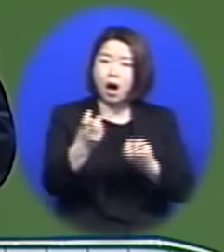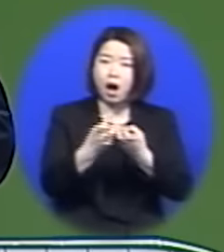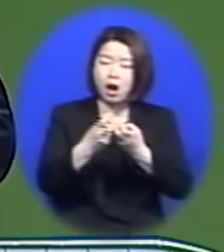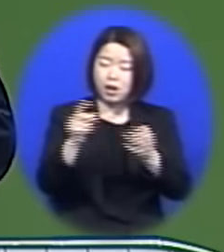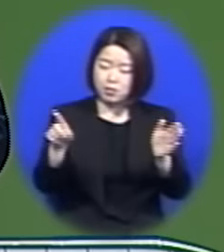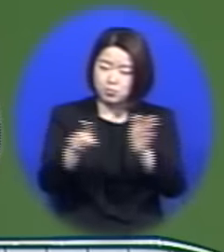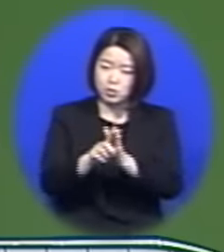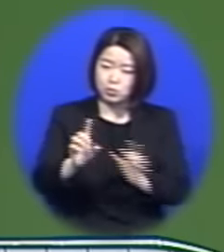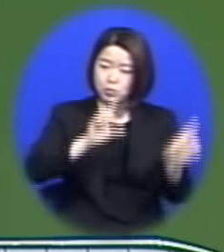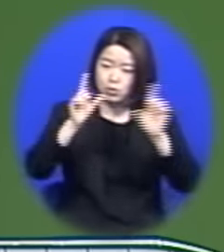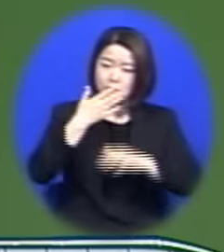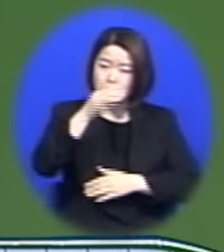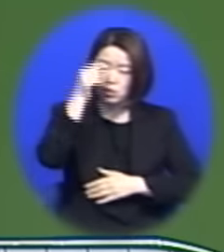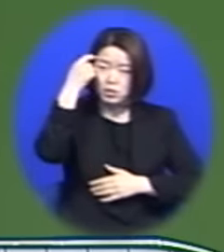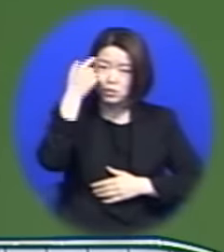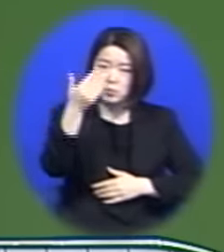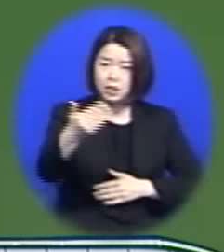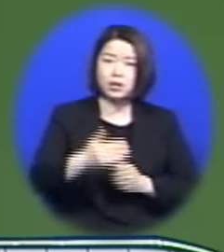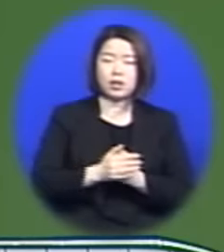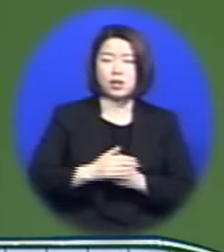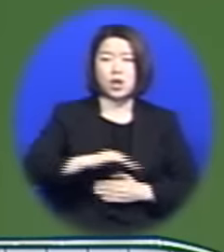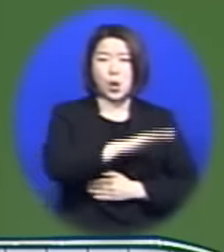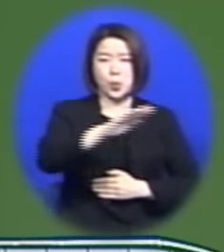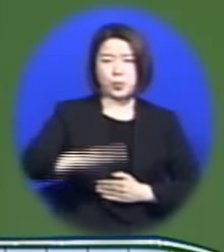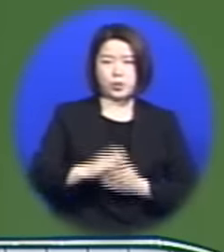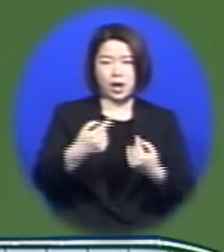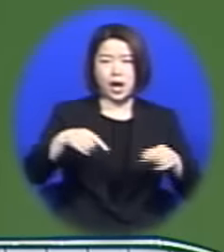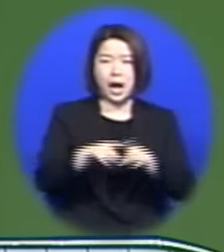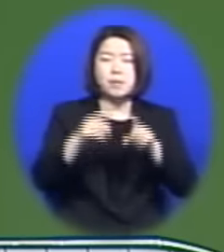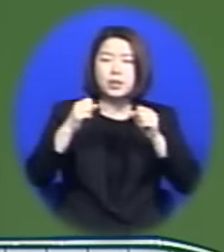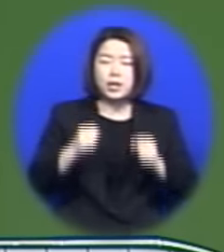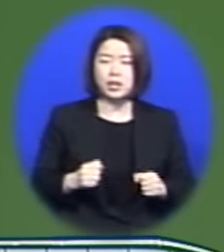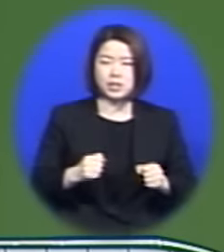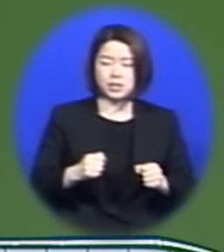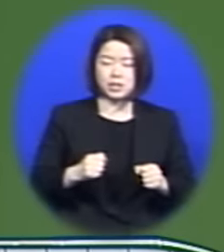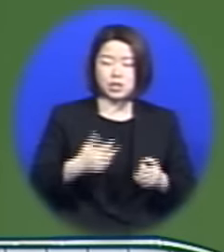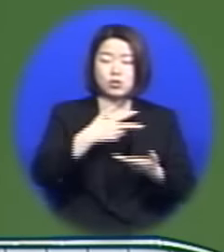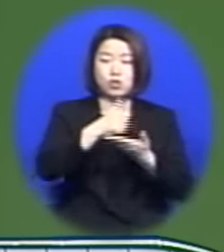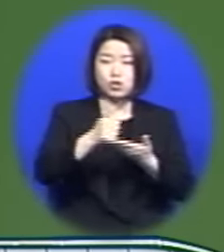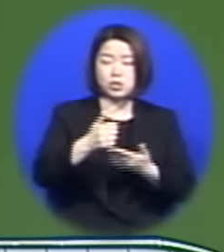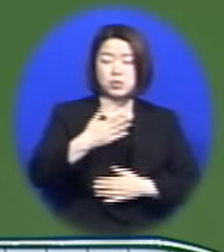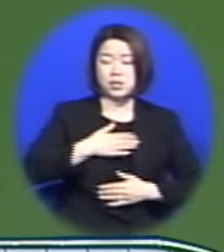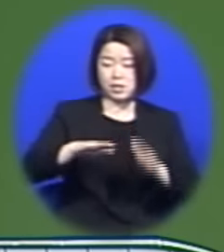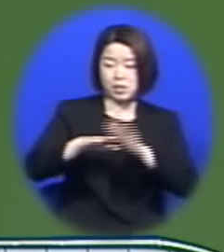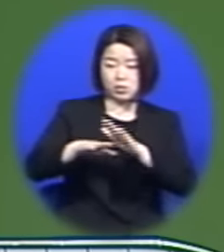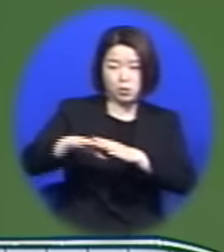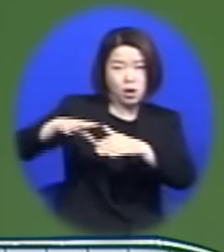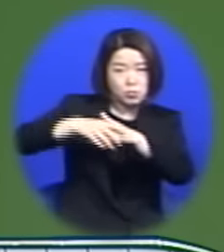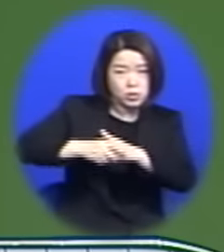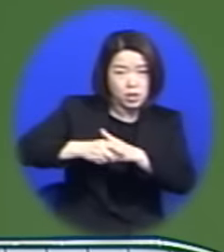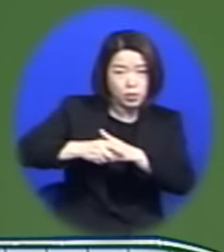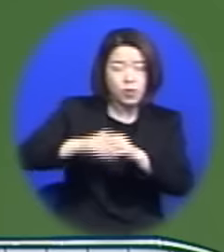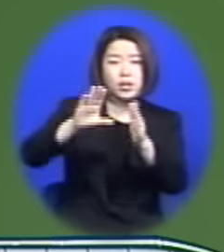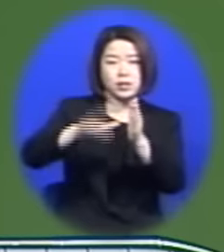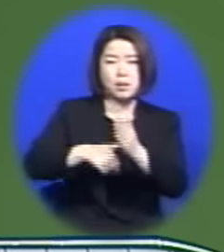수 있습니까 우리와 함께 계시는 주님의 손을 붙잡고 살 때만 가능한